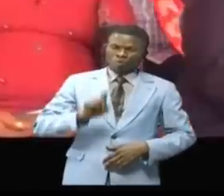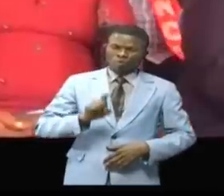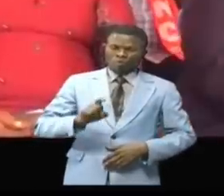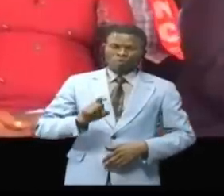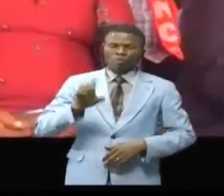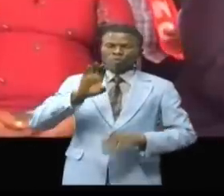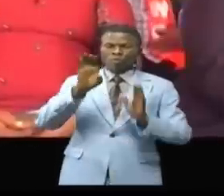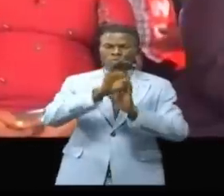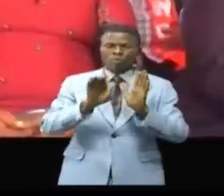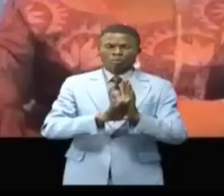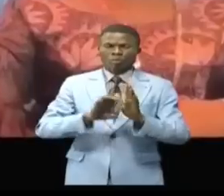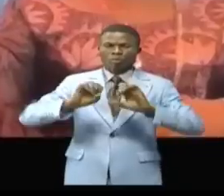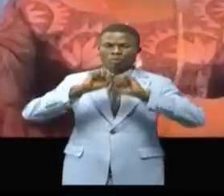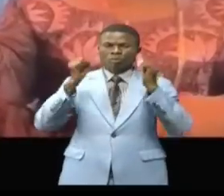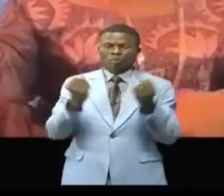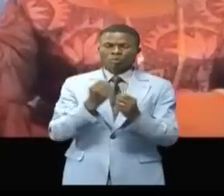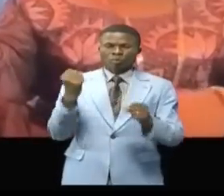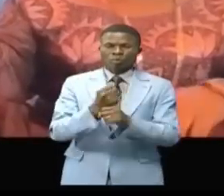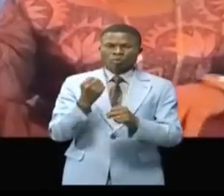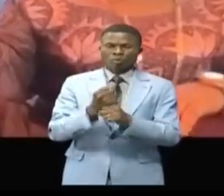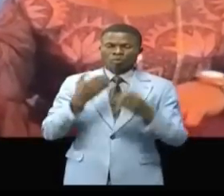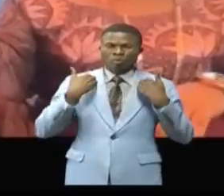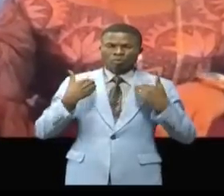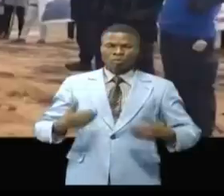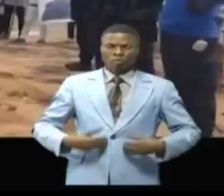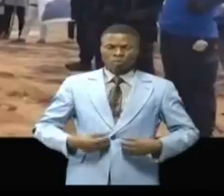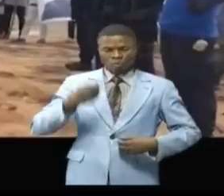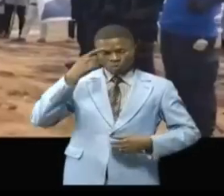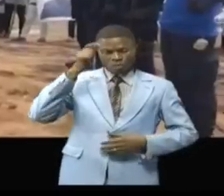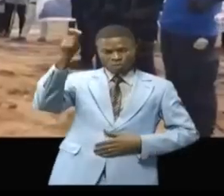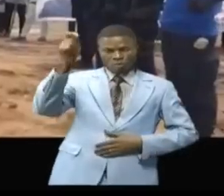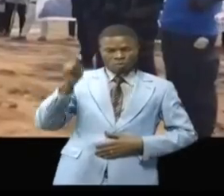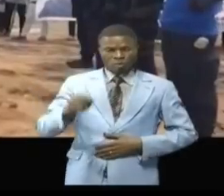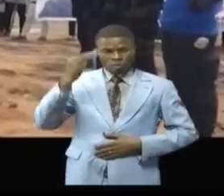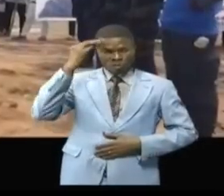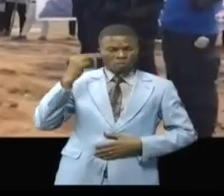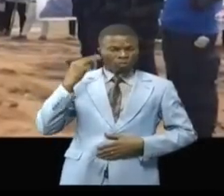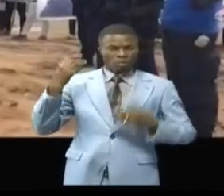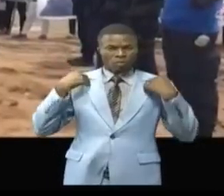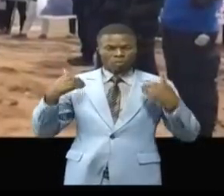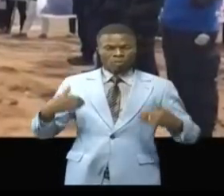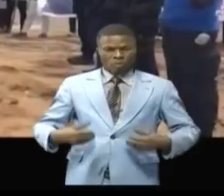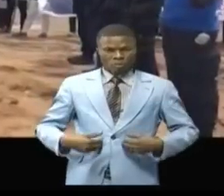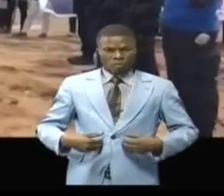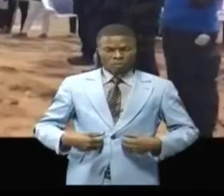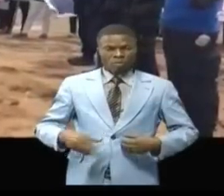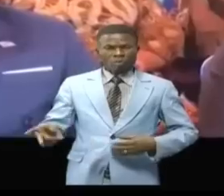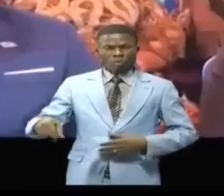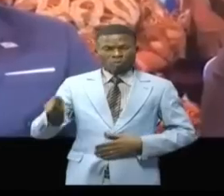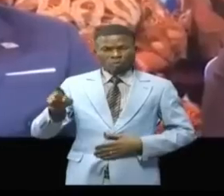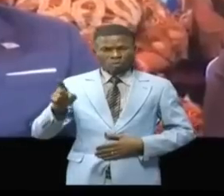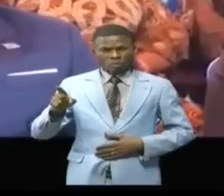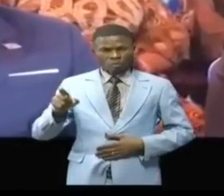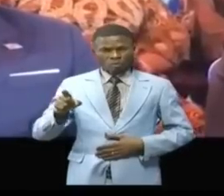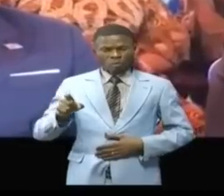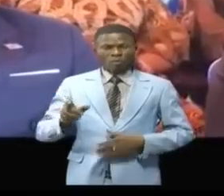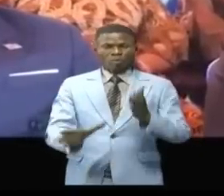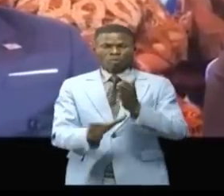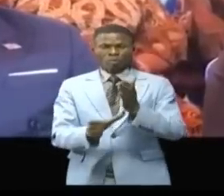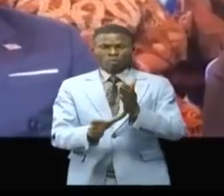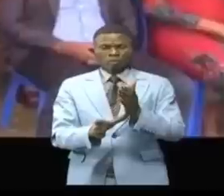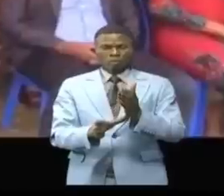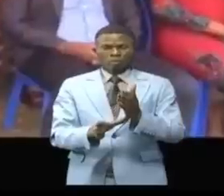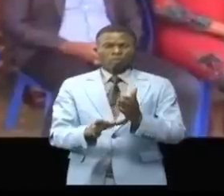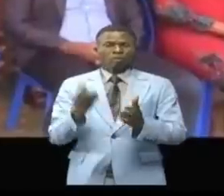conditions socio-professionnelles décentes des hommes en uniforme. Le ministre de la Santé, Junior Kibungi Mutanga, intérimaire de